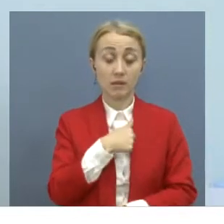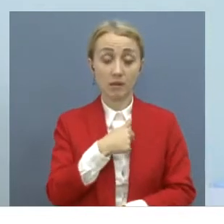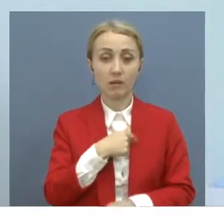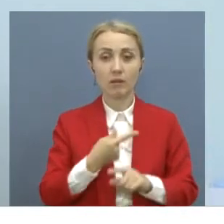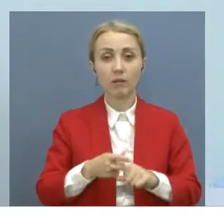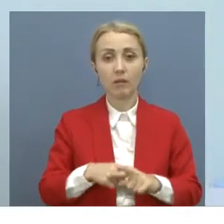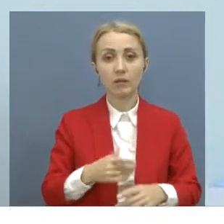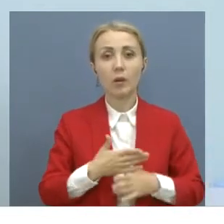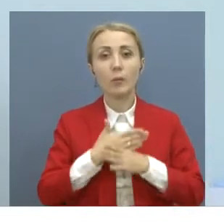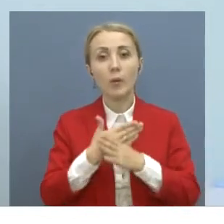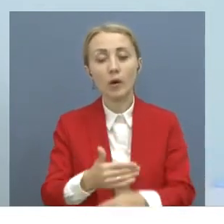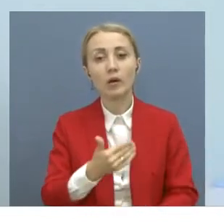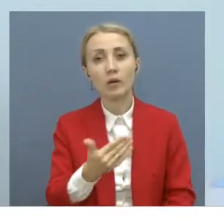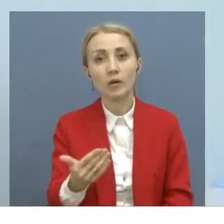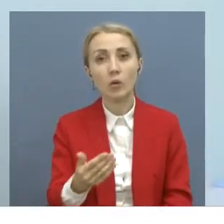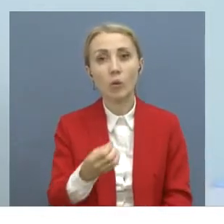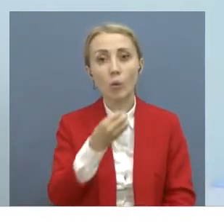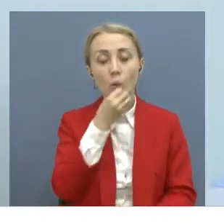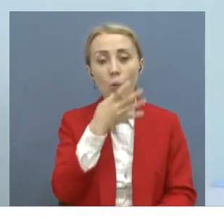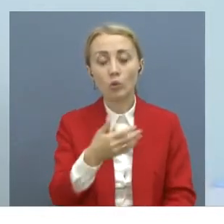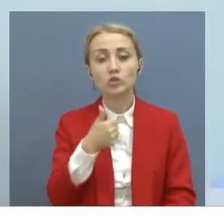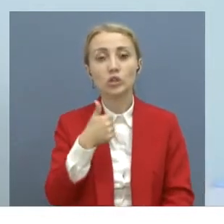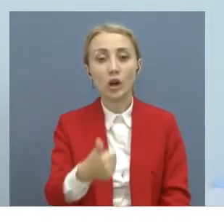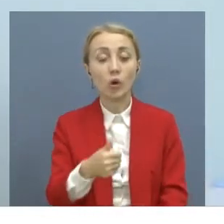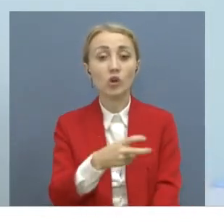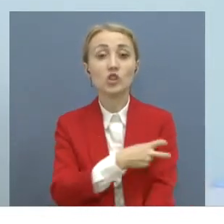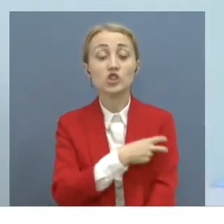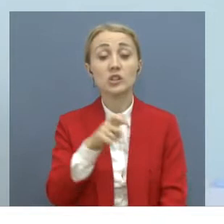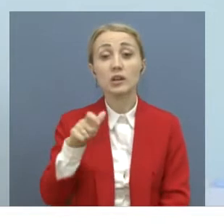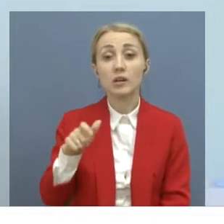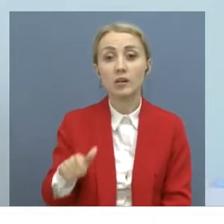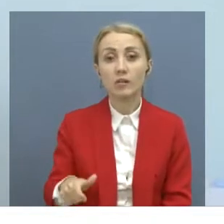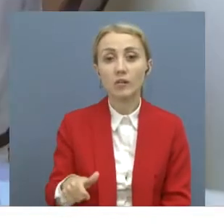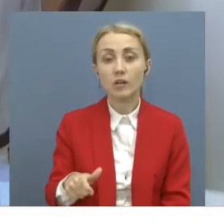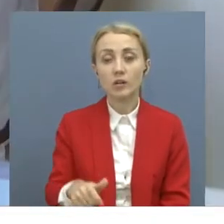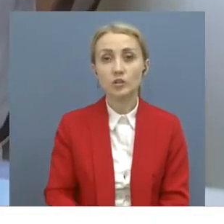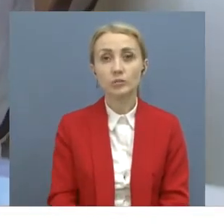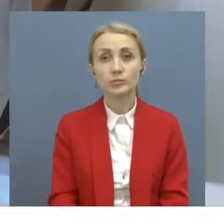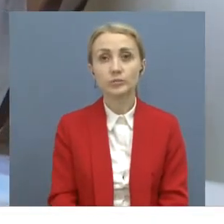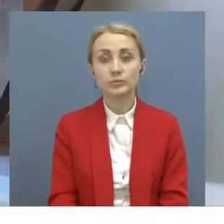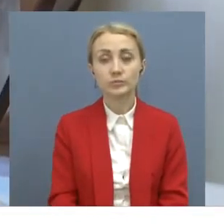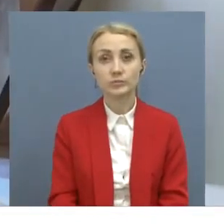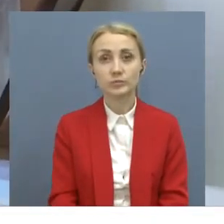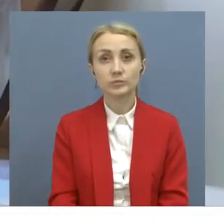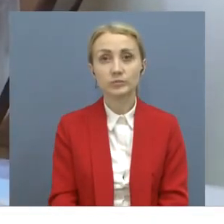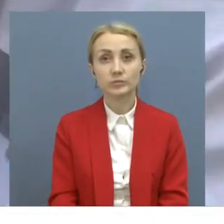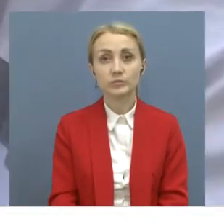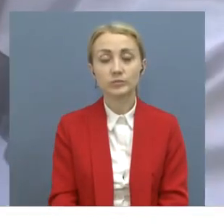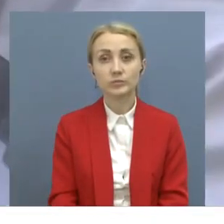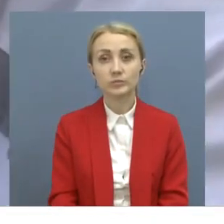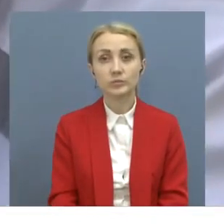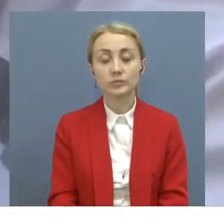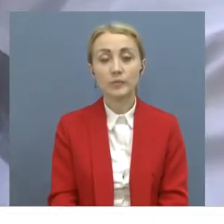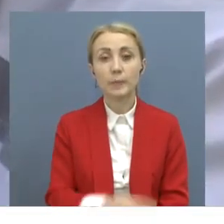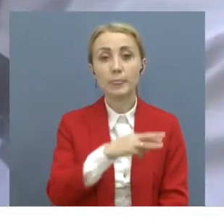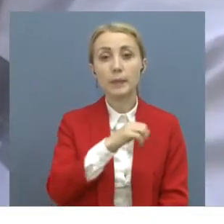бірақ операция қалай өтті, асқынулар болды ма жоқ па, барлығы көз алдымда тұрады. Мәулен Дәулетұлы әріптестерінің арасында